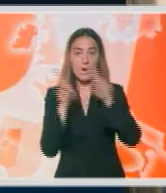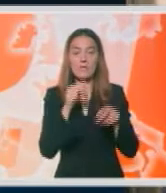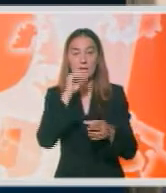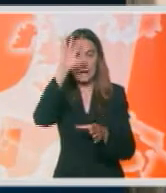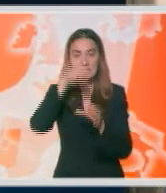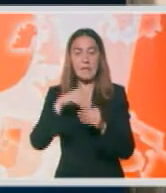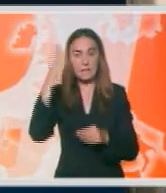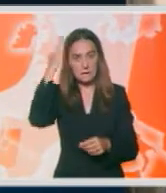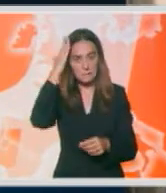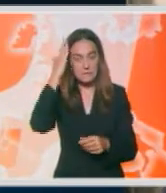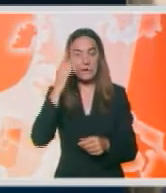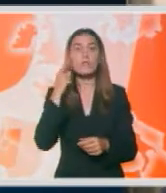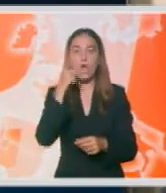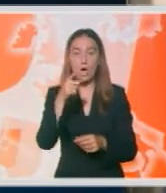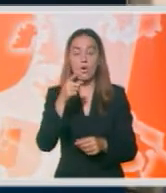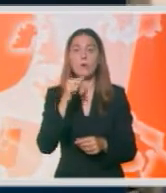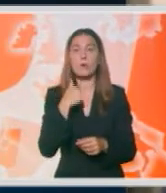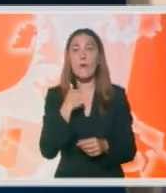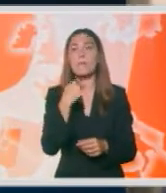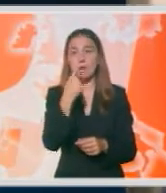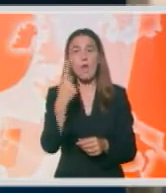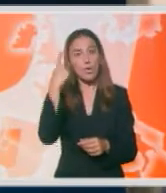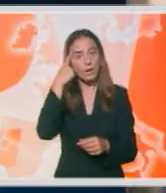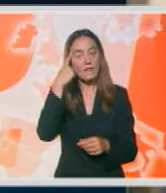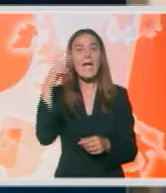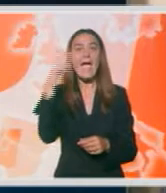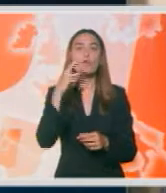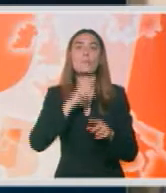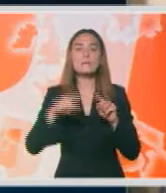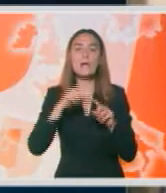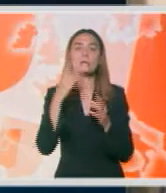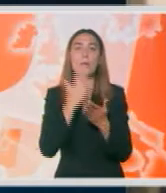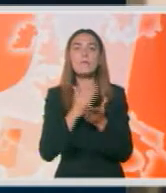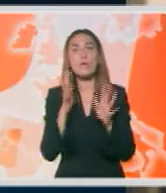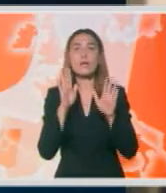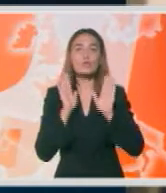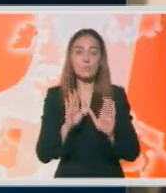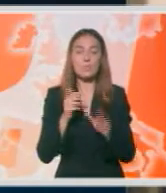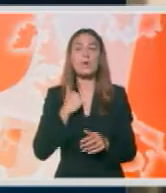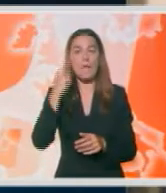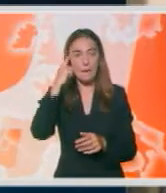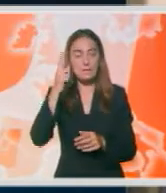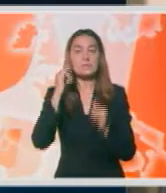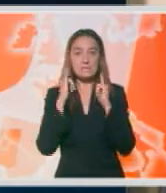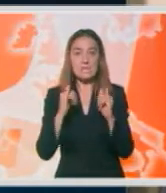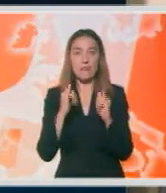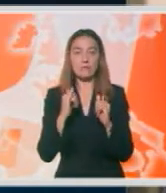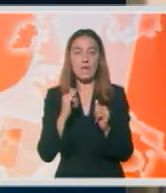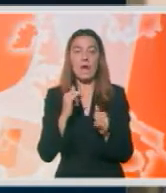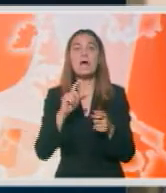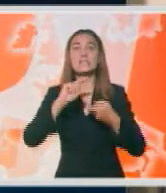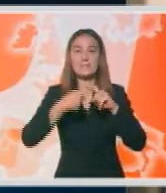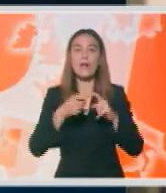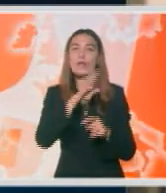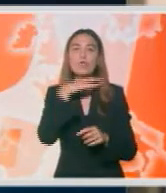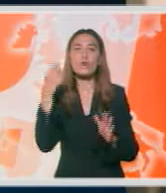stambenog zbrinjavanja. On je, pa ja bih rekao, uglavnom iz nekih ekonomskih razloga bio nešto usporen. Mislim da će se sada stvari